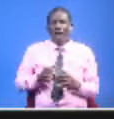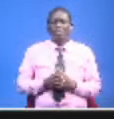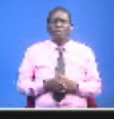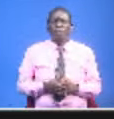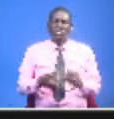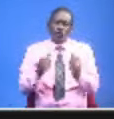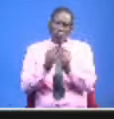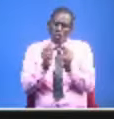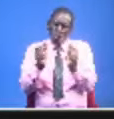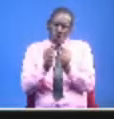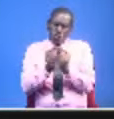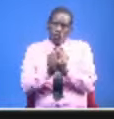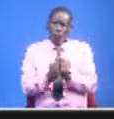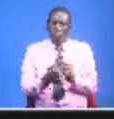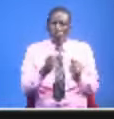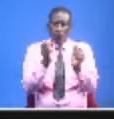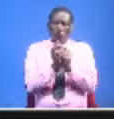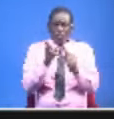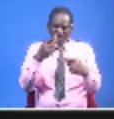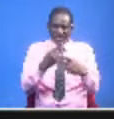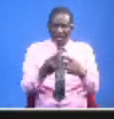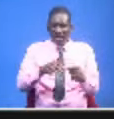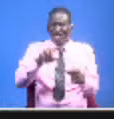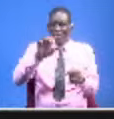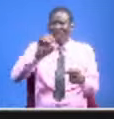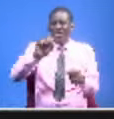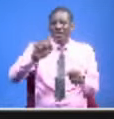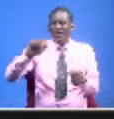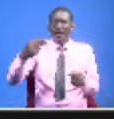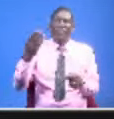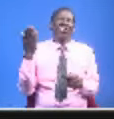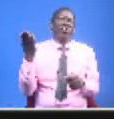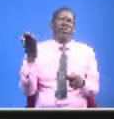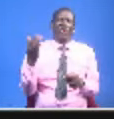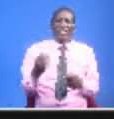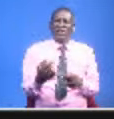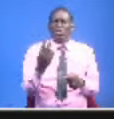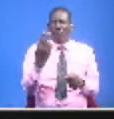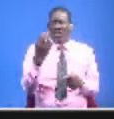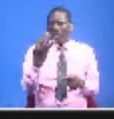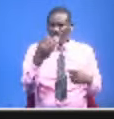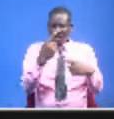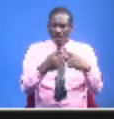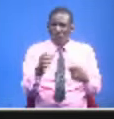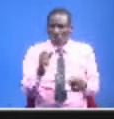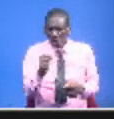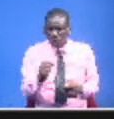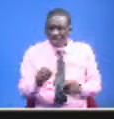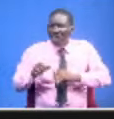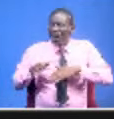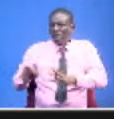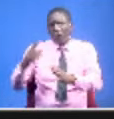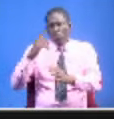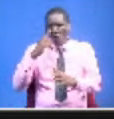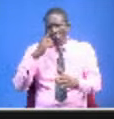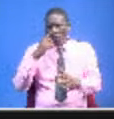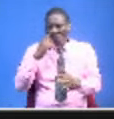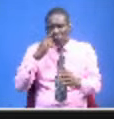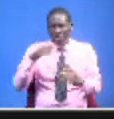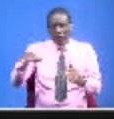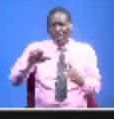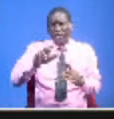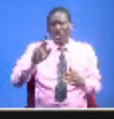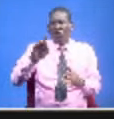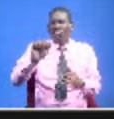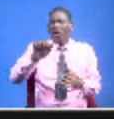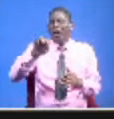Oktoba 12 mwaka huu, Seth Nyakio mwenye umri wa miaka 23 aliondoka nyumbani kwa mamake eneo la Kamakis,